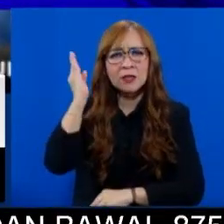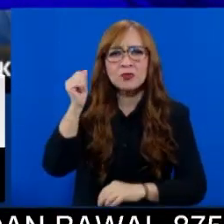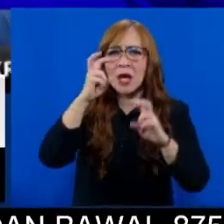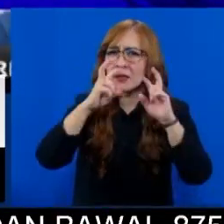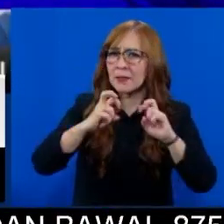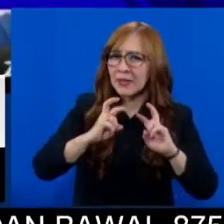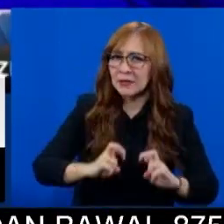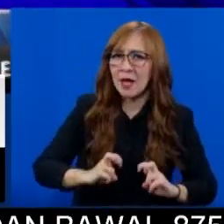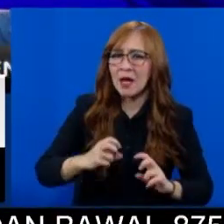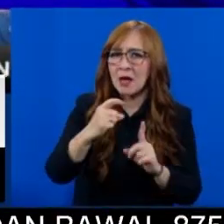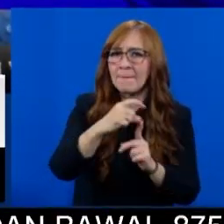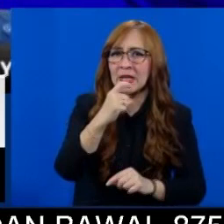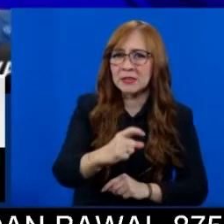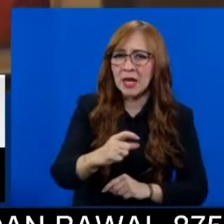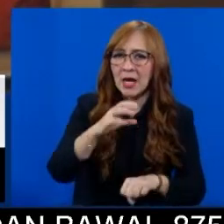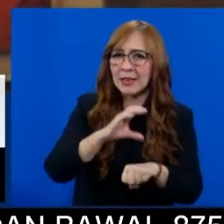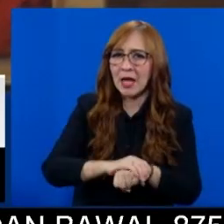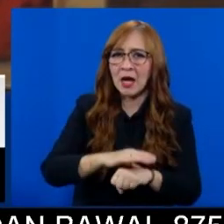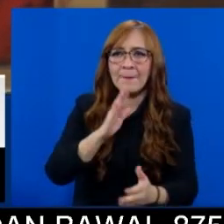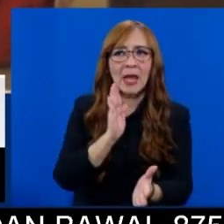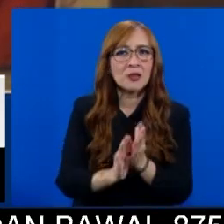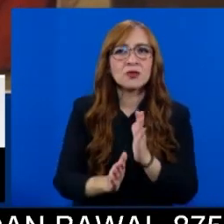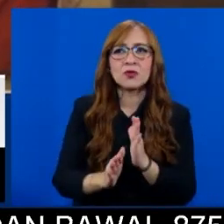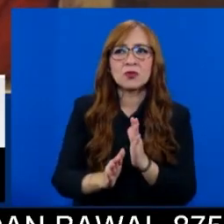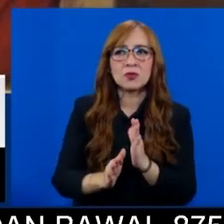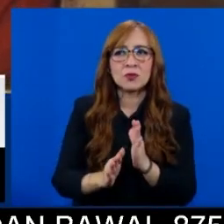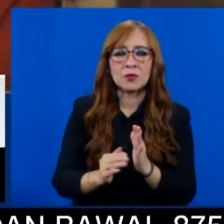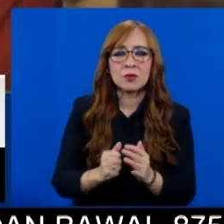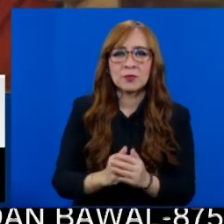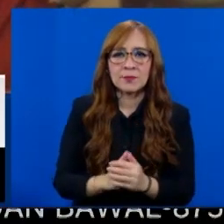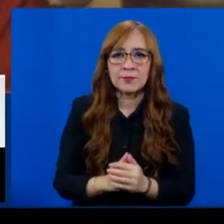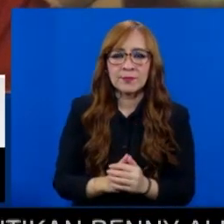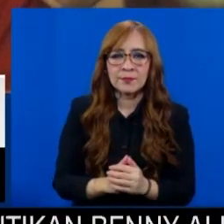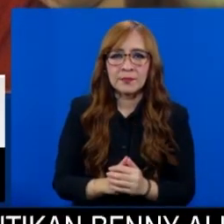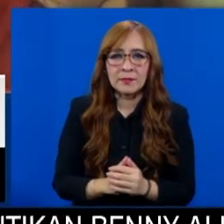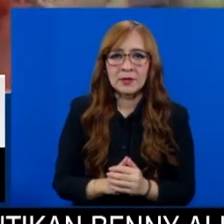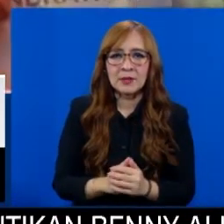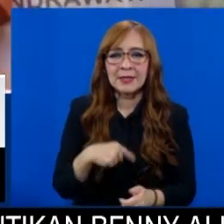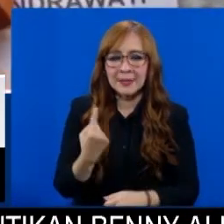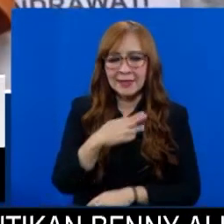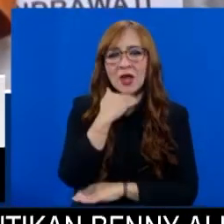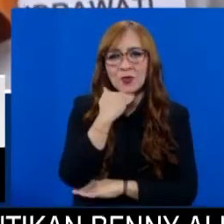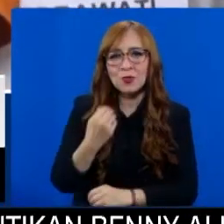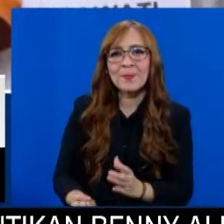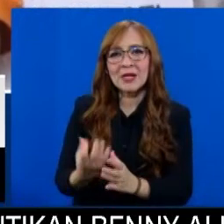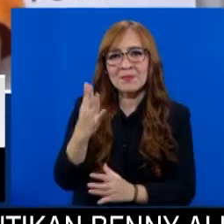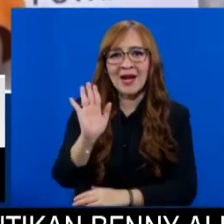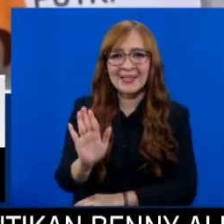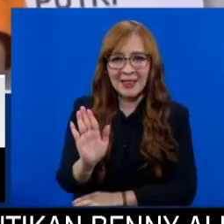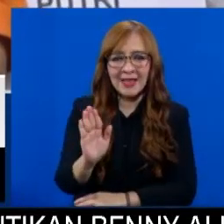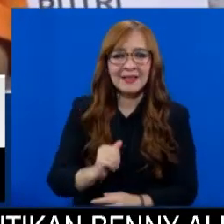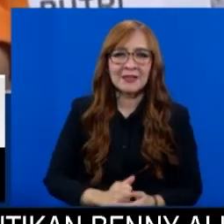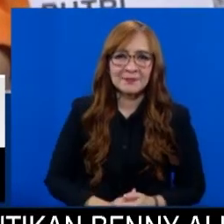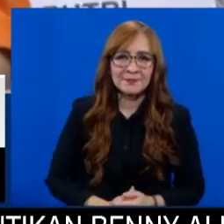Chandrawati ini akan ditahan langsung oleh pihak penyidik dan dalam hal ini tim sus, kita akan tunggu perkembangannya nanti.